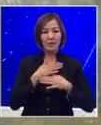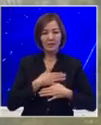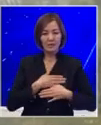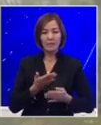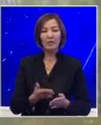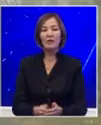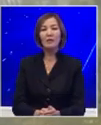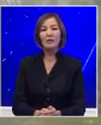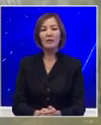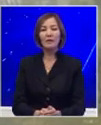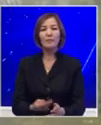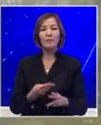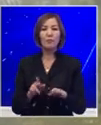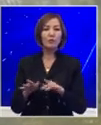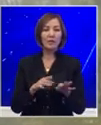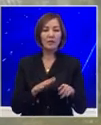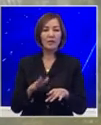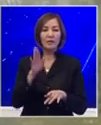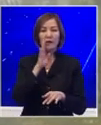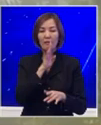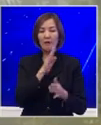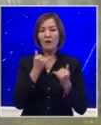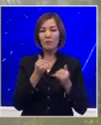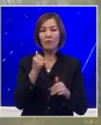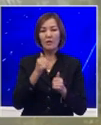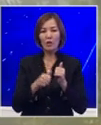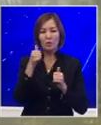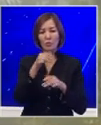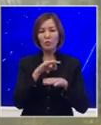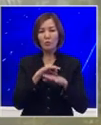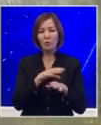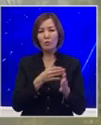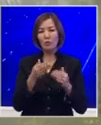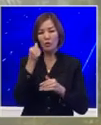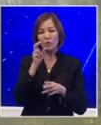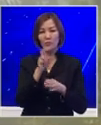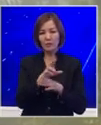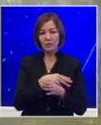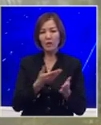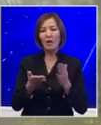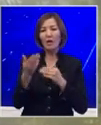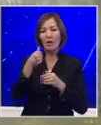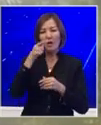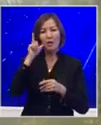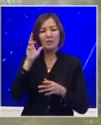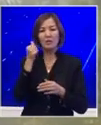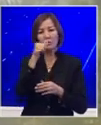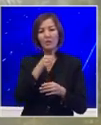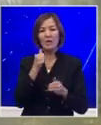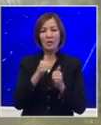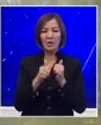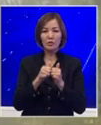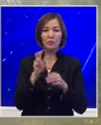ризамын. Бұл шараларды жалпы анаға құрмет жылда өткізіп тұрады. Өткен жылда келдім, одан арғы жылдарда келдім, жылда